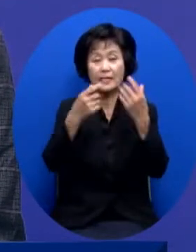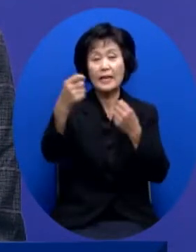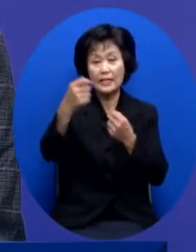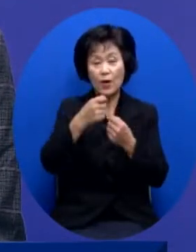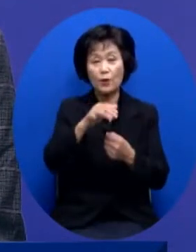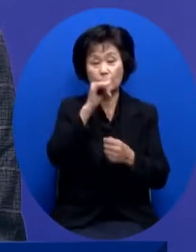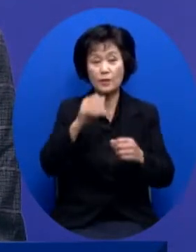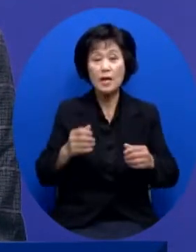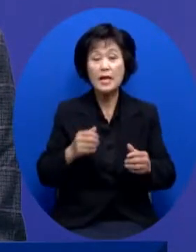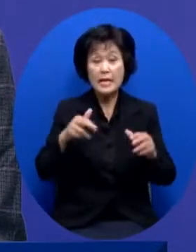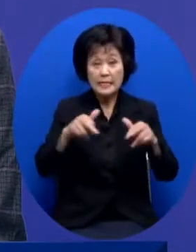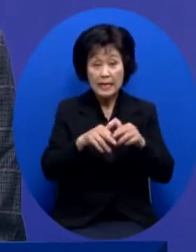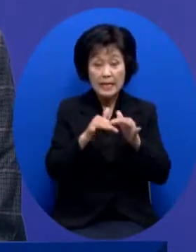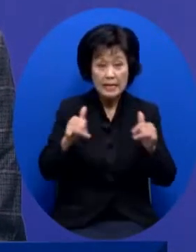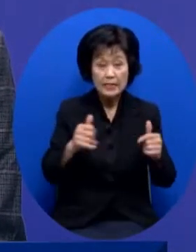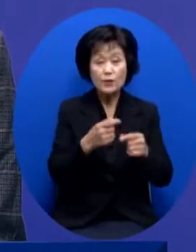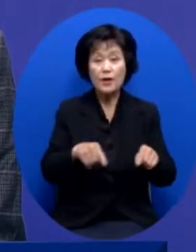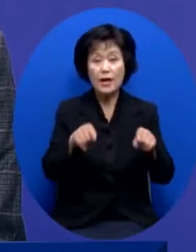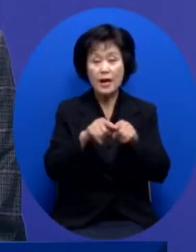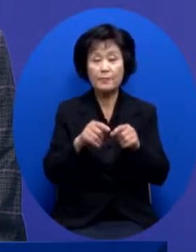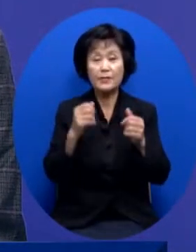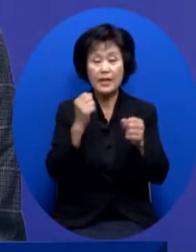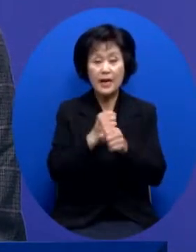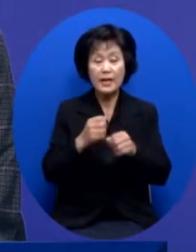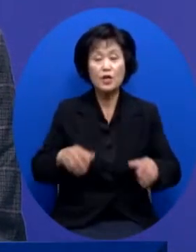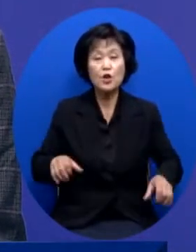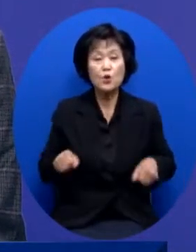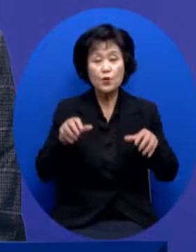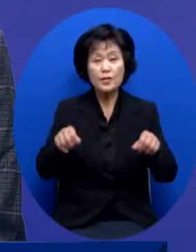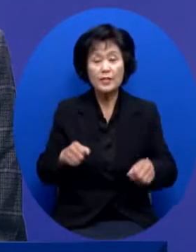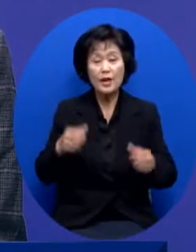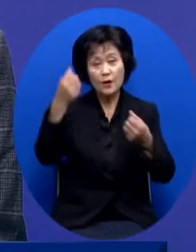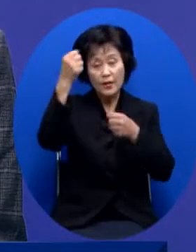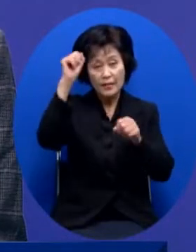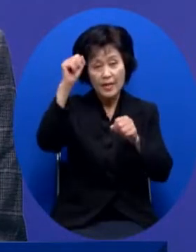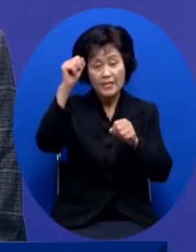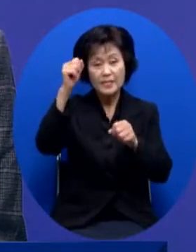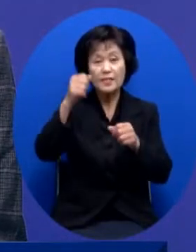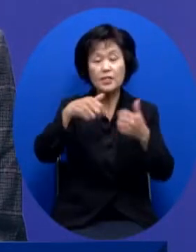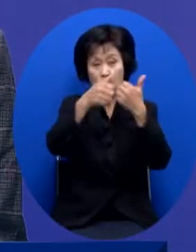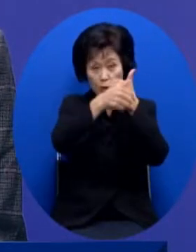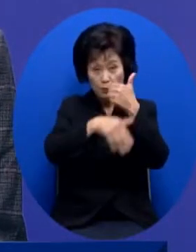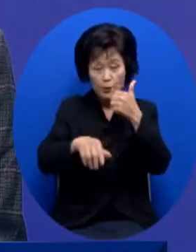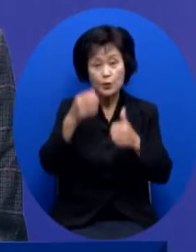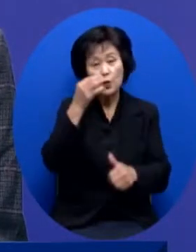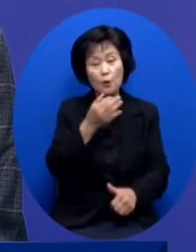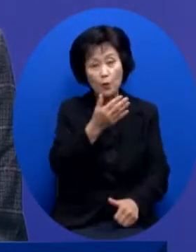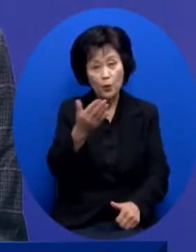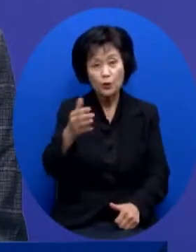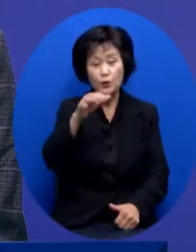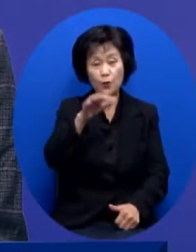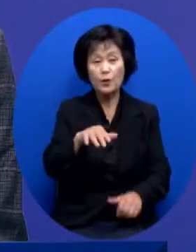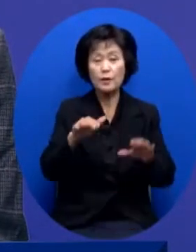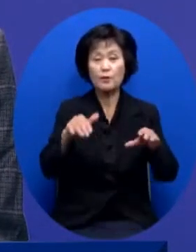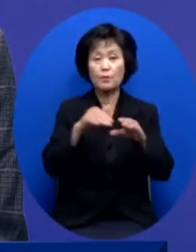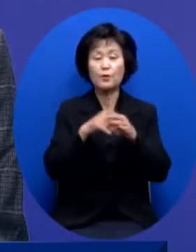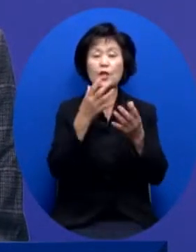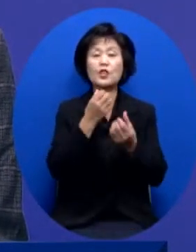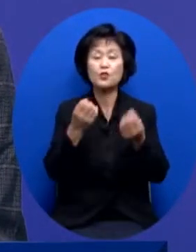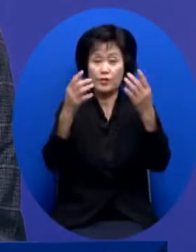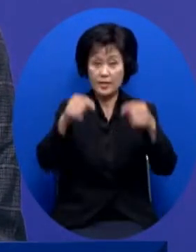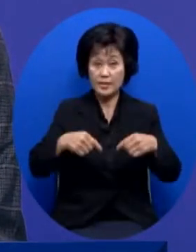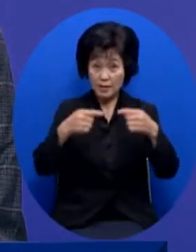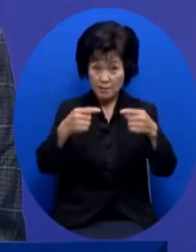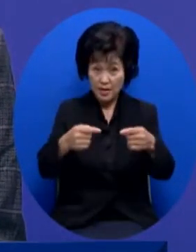스포츠 중에서 휠체어 댄스 스포츠를 선보이는 서울특별시 장애인 댄스 스포츠 연맹이 이번 문화축제에 참여한다고